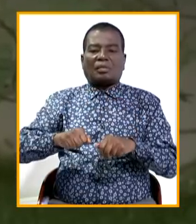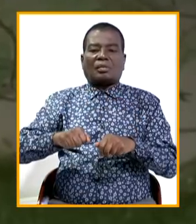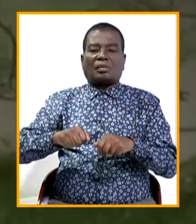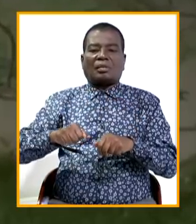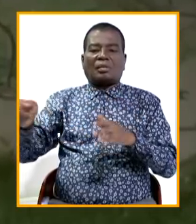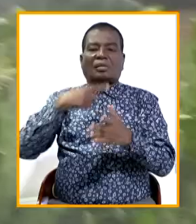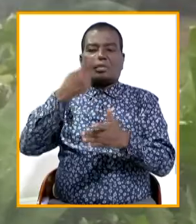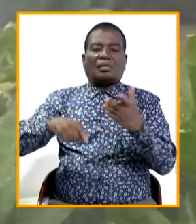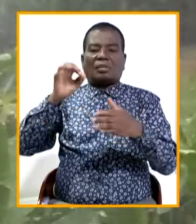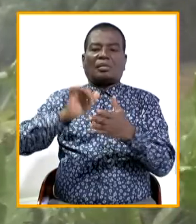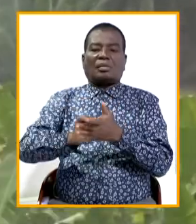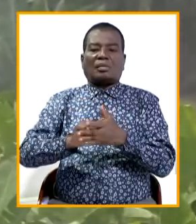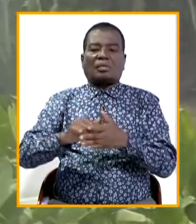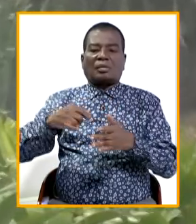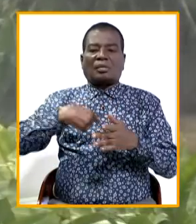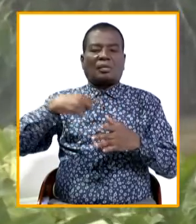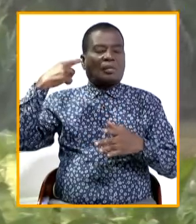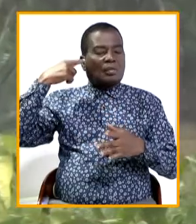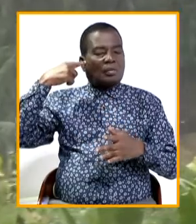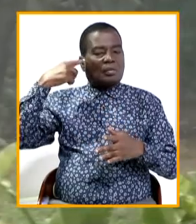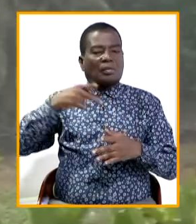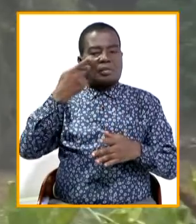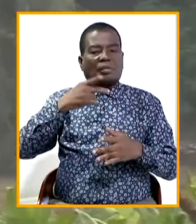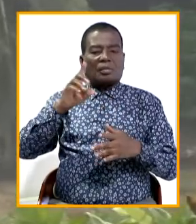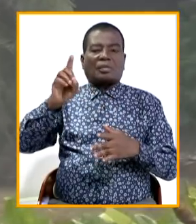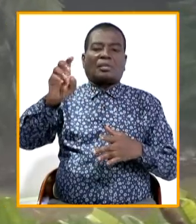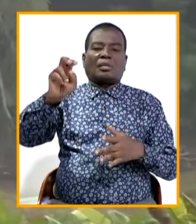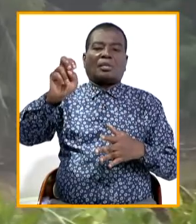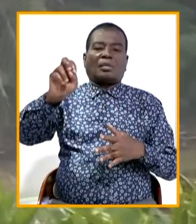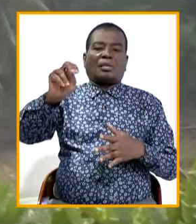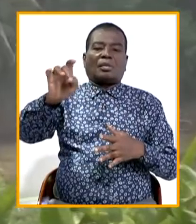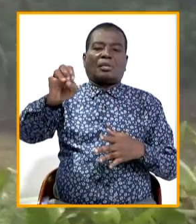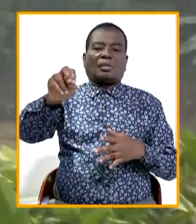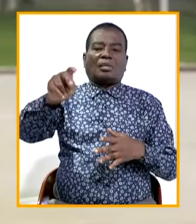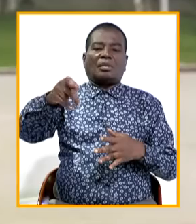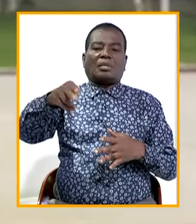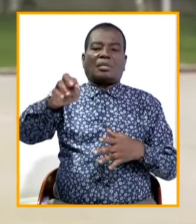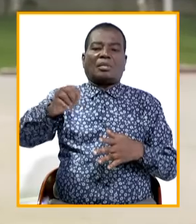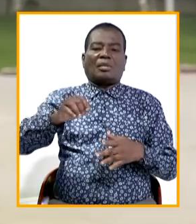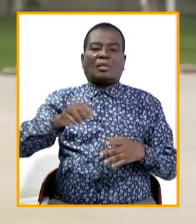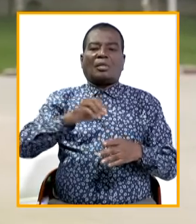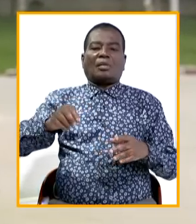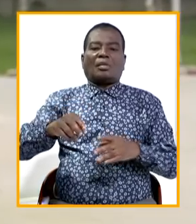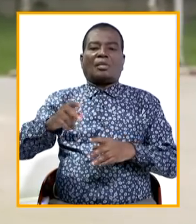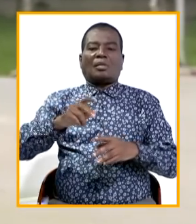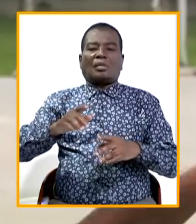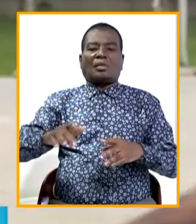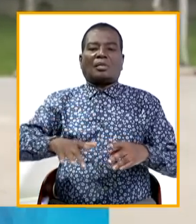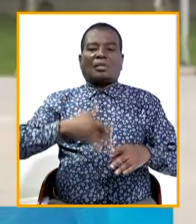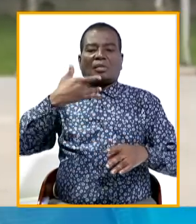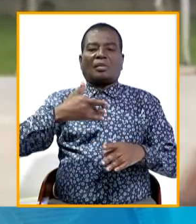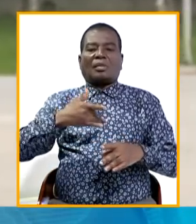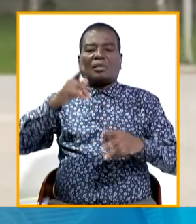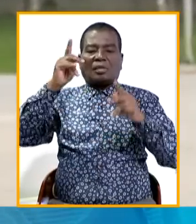à pouvoir éradiquer ce mal-là. J'ai entendu parler de la dengue. Ça m'inquiète même. On va aussi sensibiliser les gens à désherber